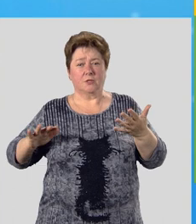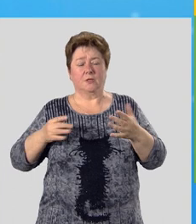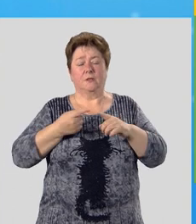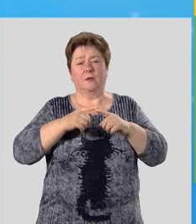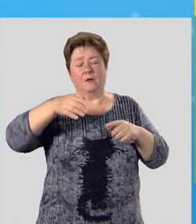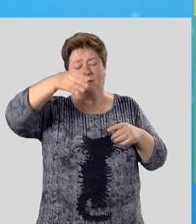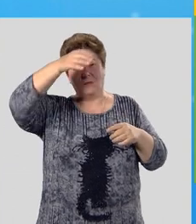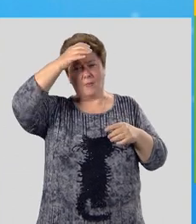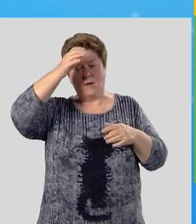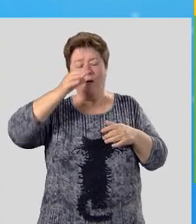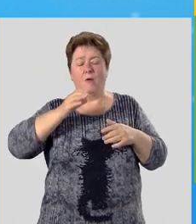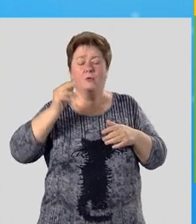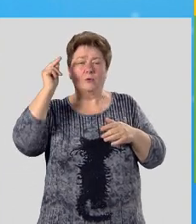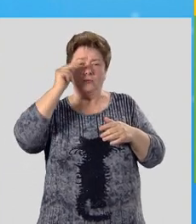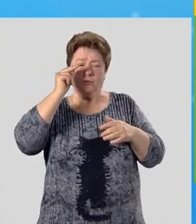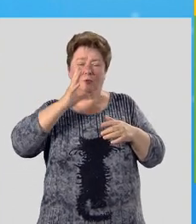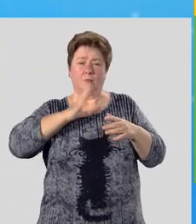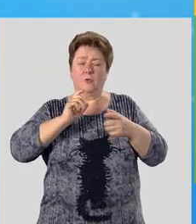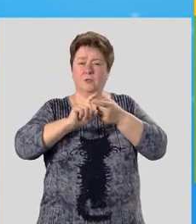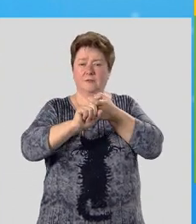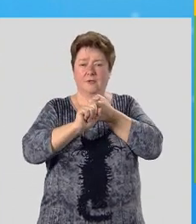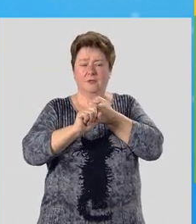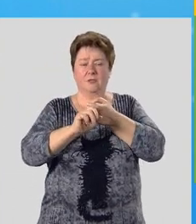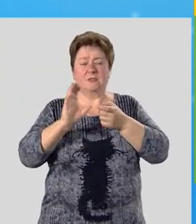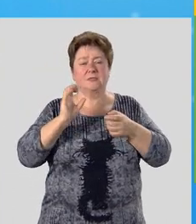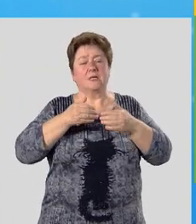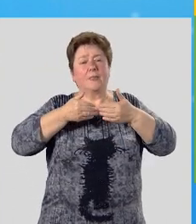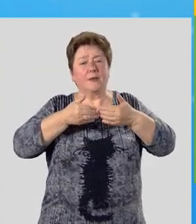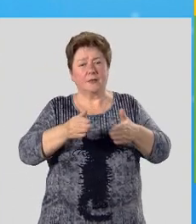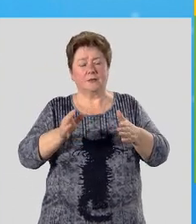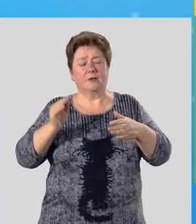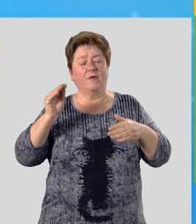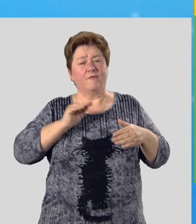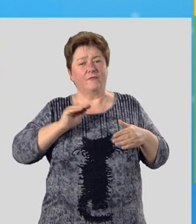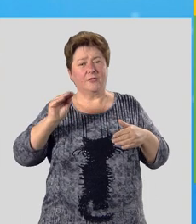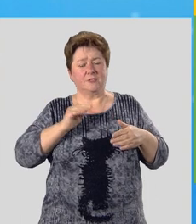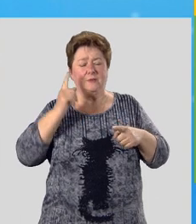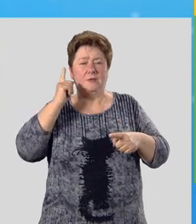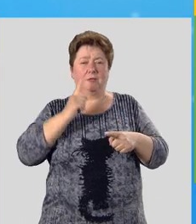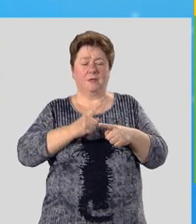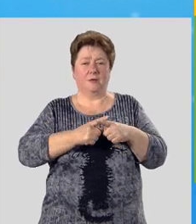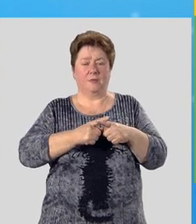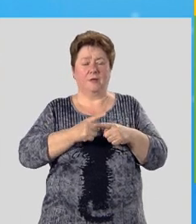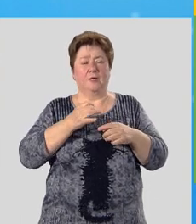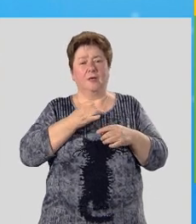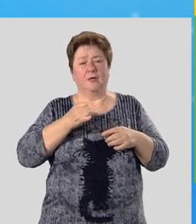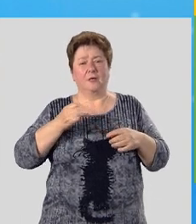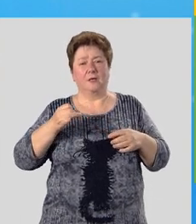этой науки было непосредственно связано с открытиями физики, химии